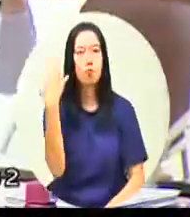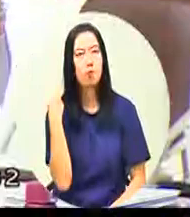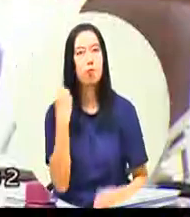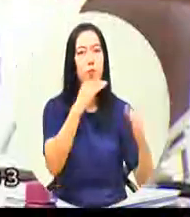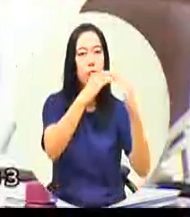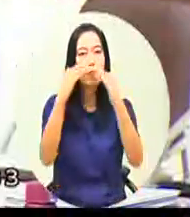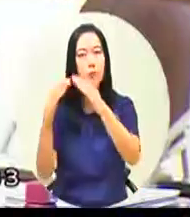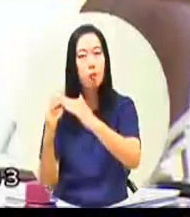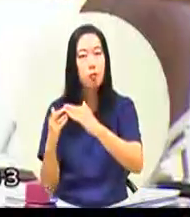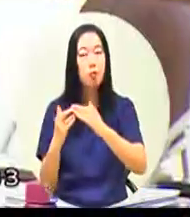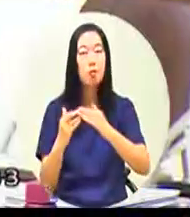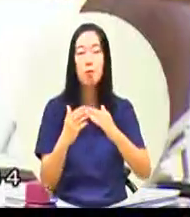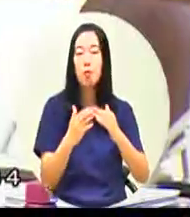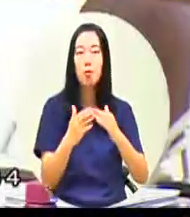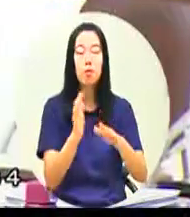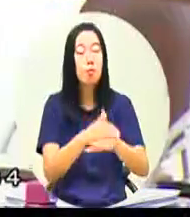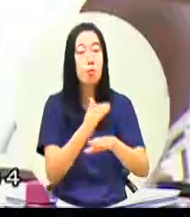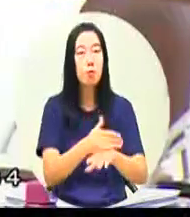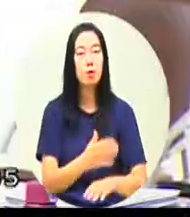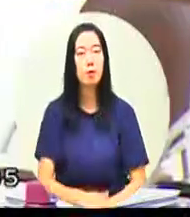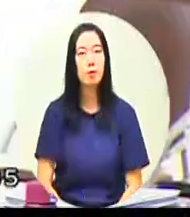啊。